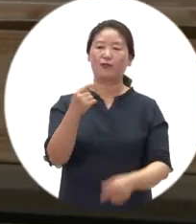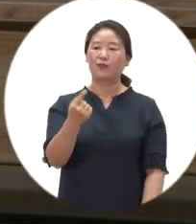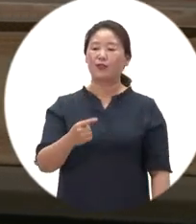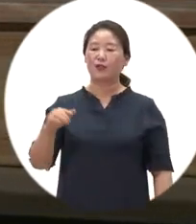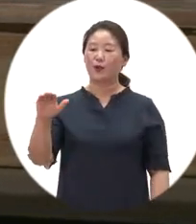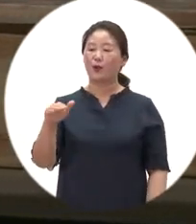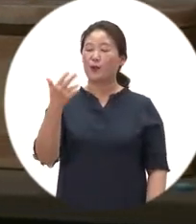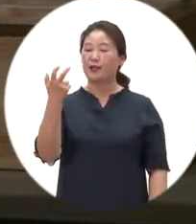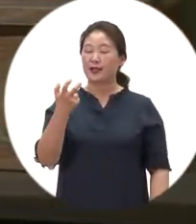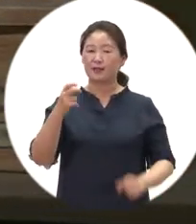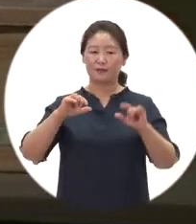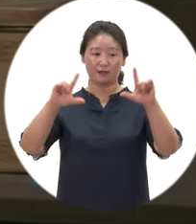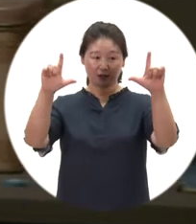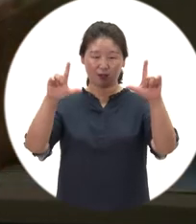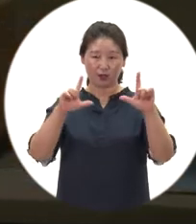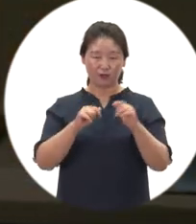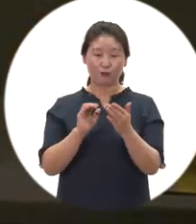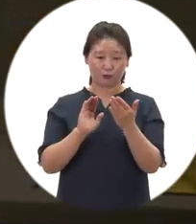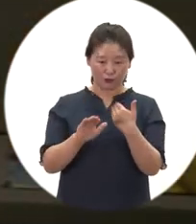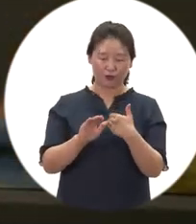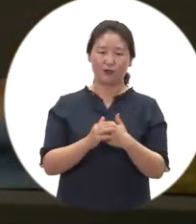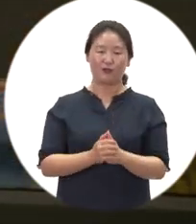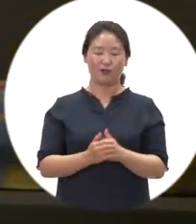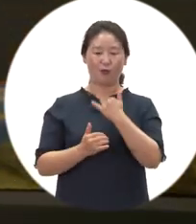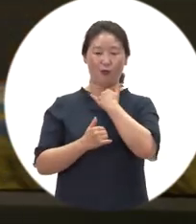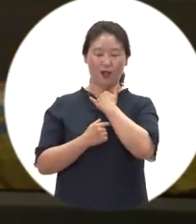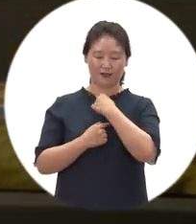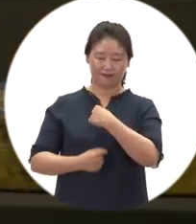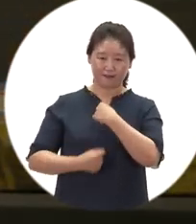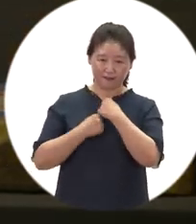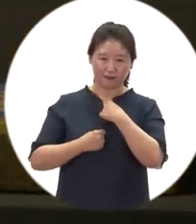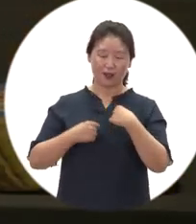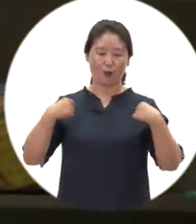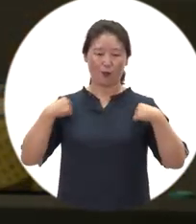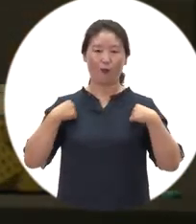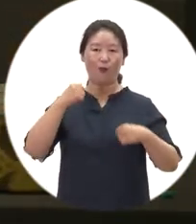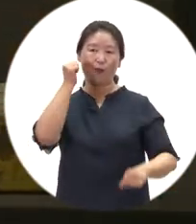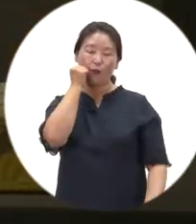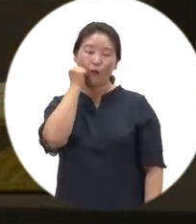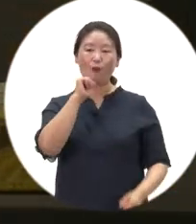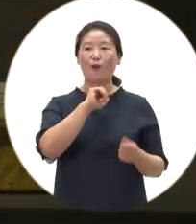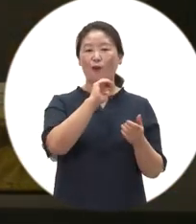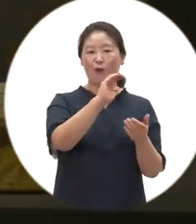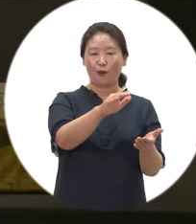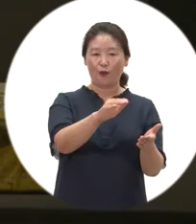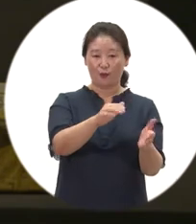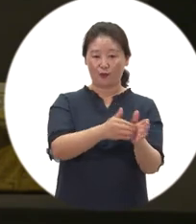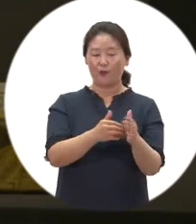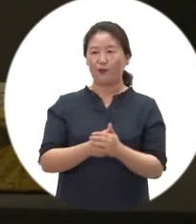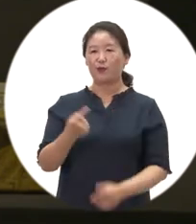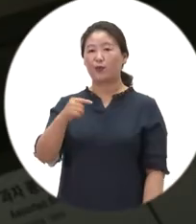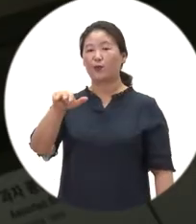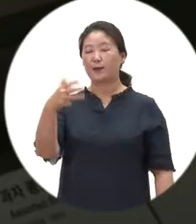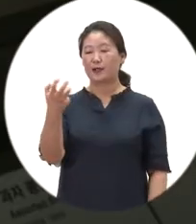대표적이었습니다. 그리고 1970년대 후반부터는 와이셔츠나 넥타이와 같은 패션용품과 과자 세트 등이 유행을